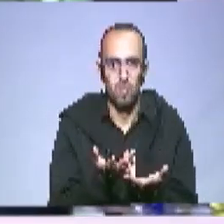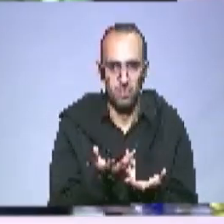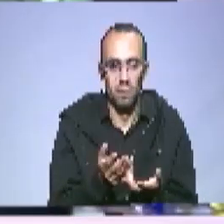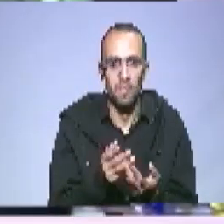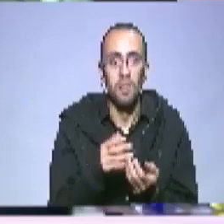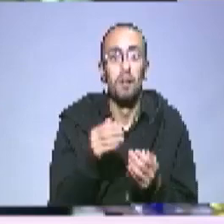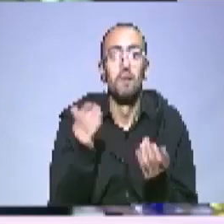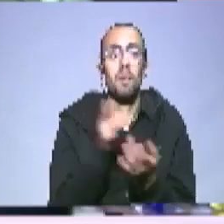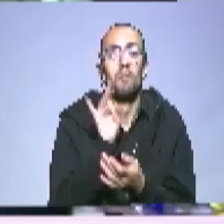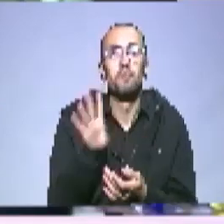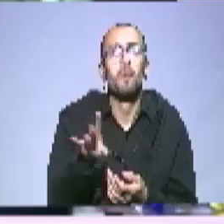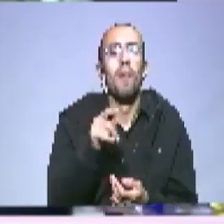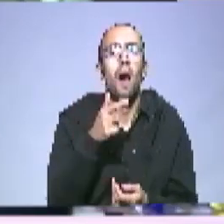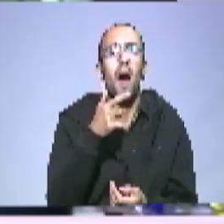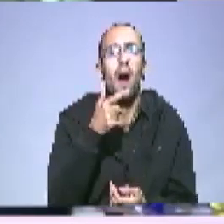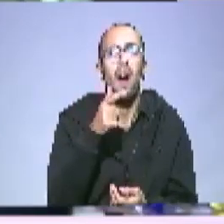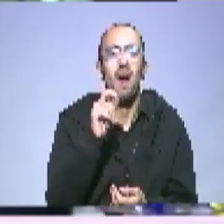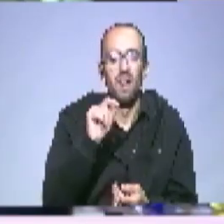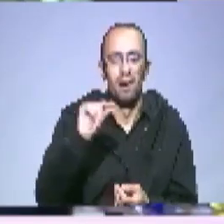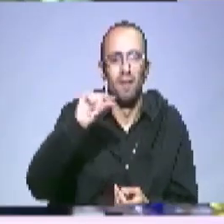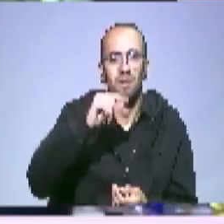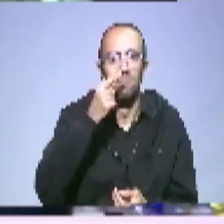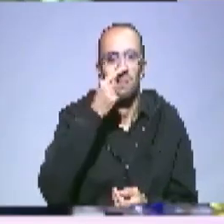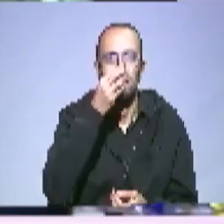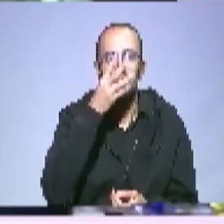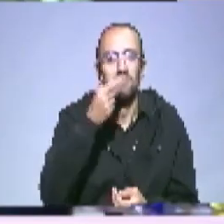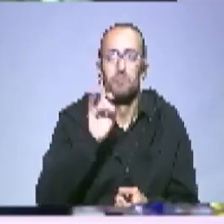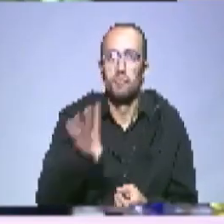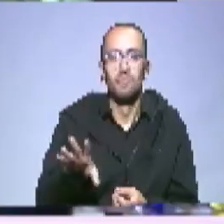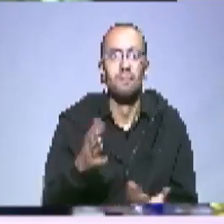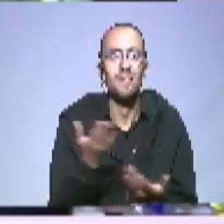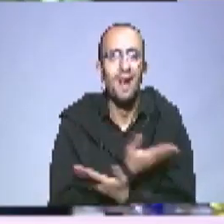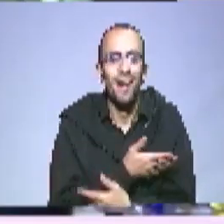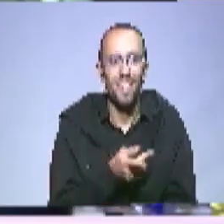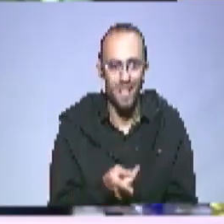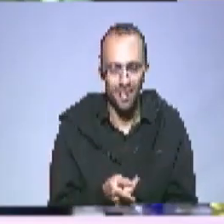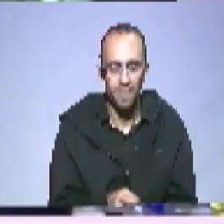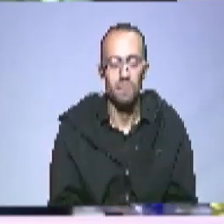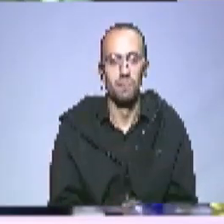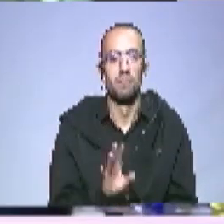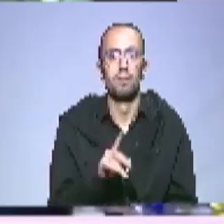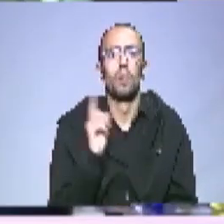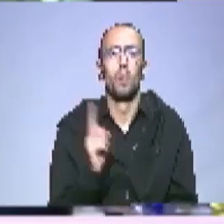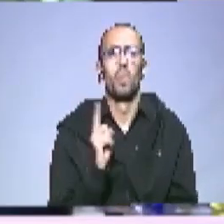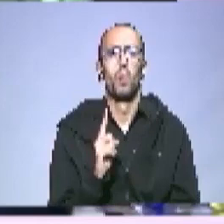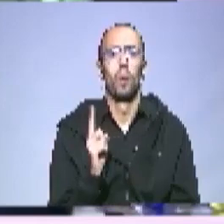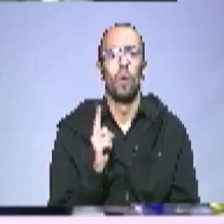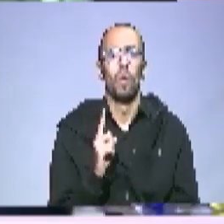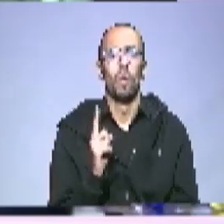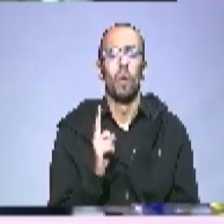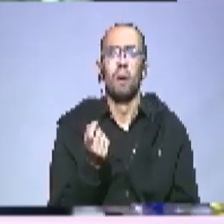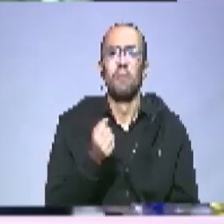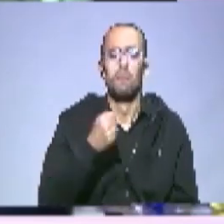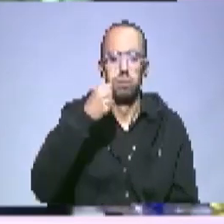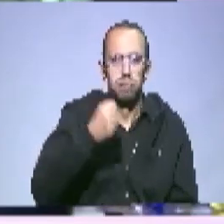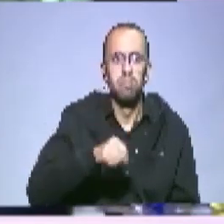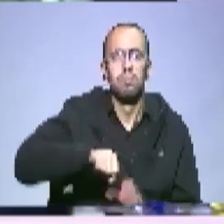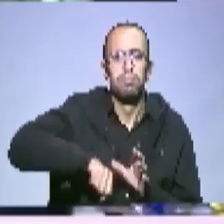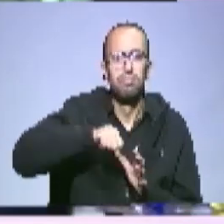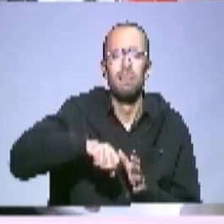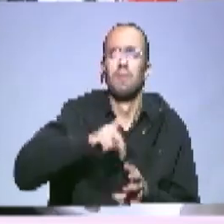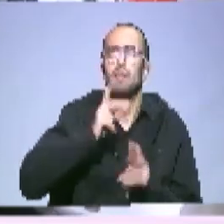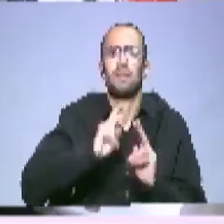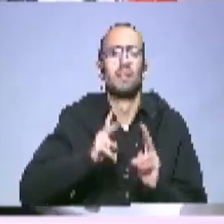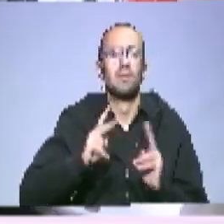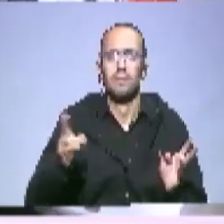عن الفانيليا. ماشي حلو كده. نضرب الكلام ده كله في الخلاط، في المضرب السلك، في اي مكان الموجود